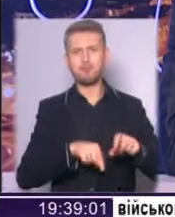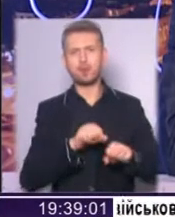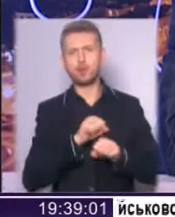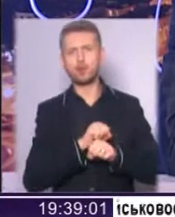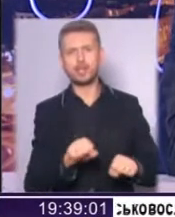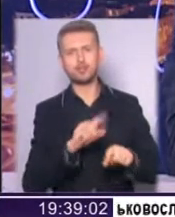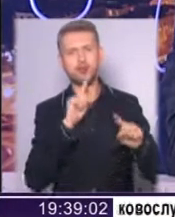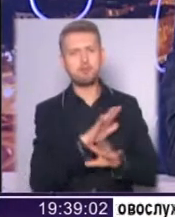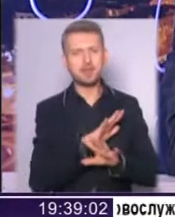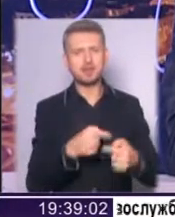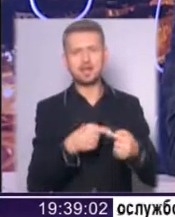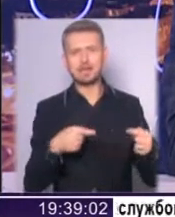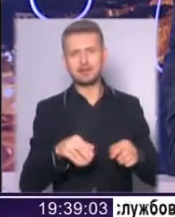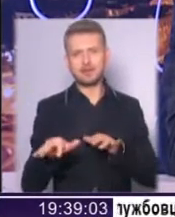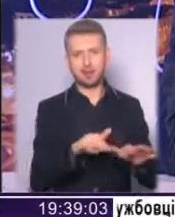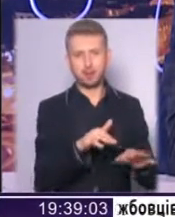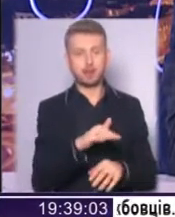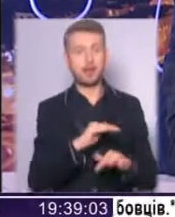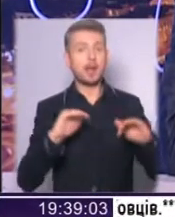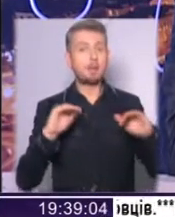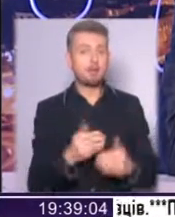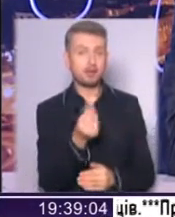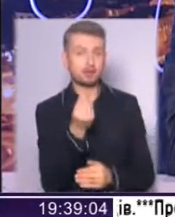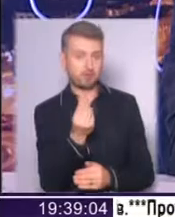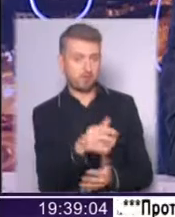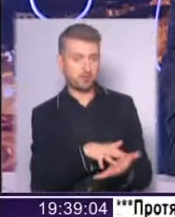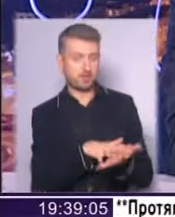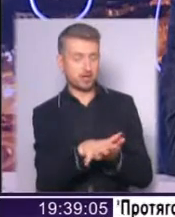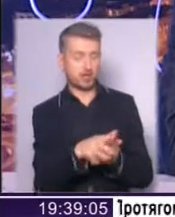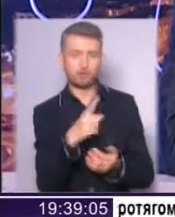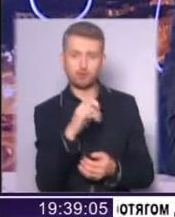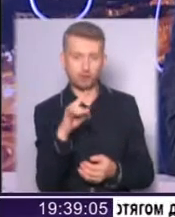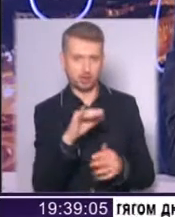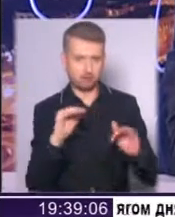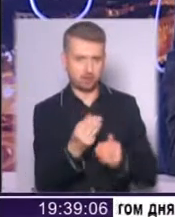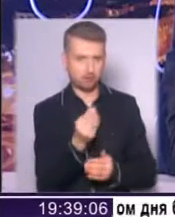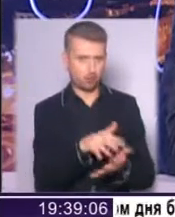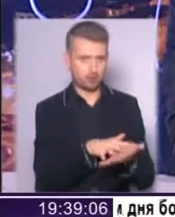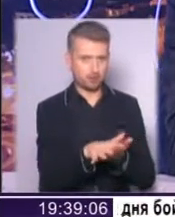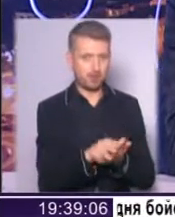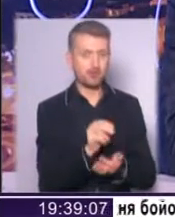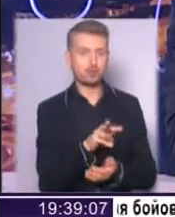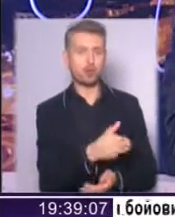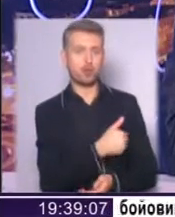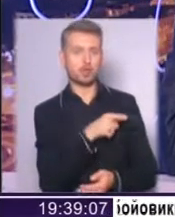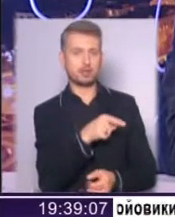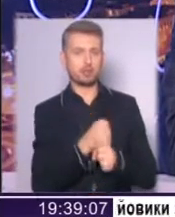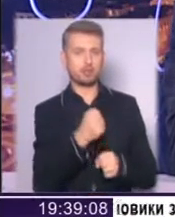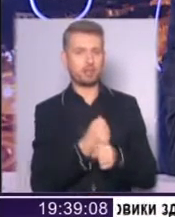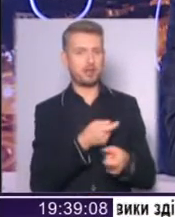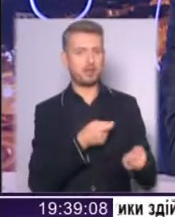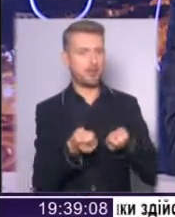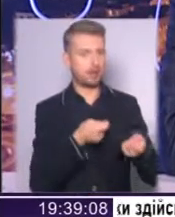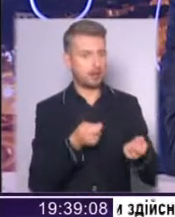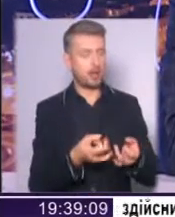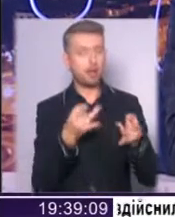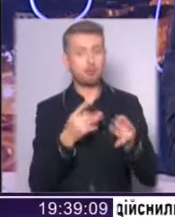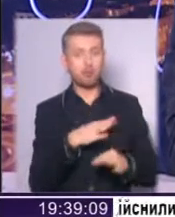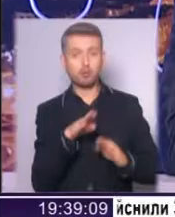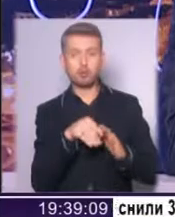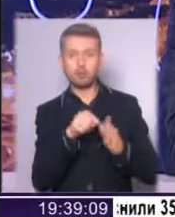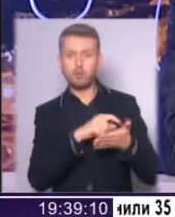відмивання коштів було. Ніхто не проти фестивалю. Ми їх проводимо особисто, навіть, до речі, з Українського об'єднання «Свобода», наша політична сила багато проводить